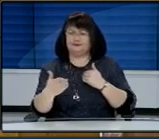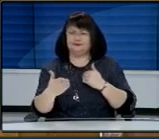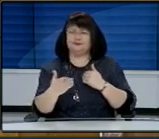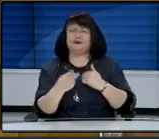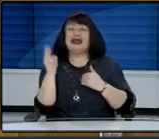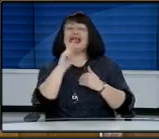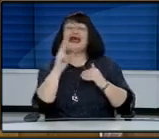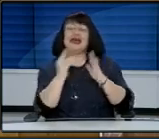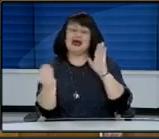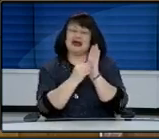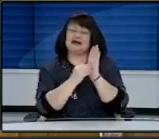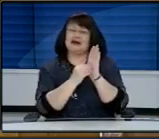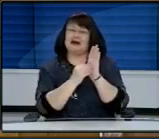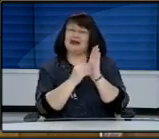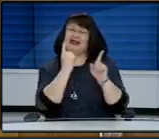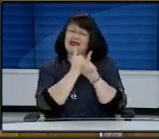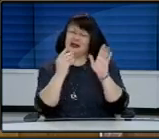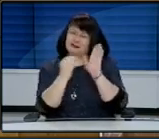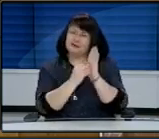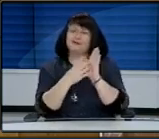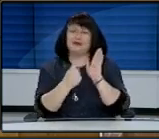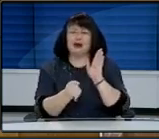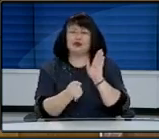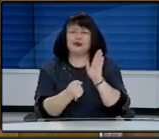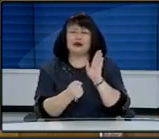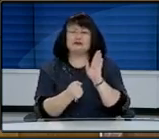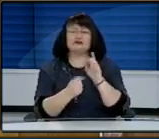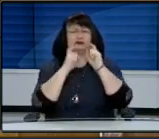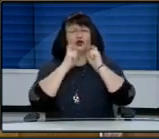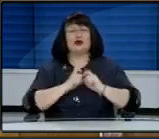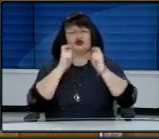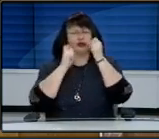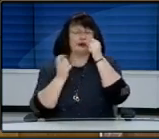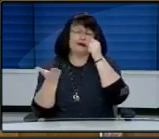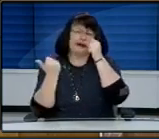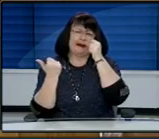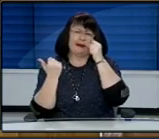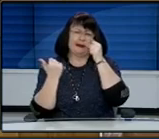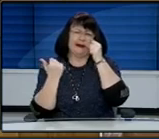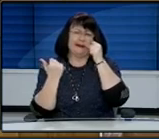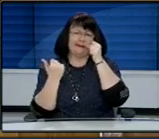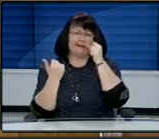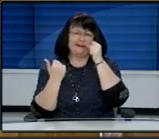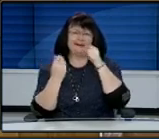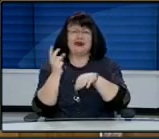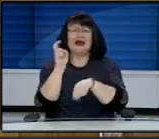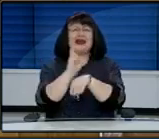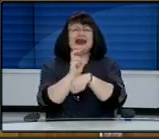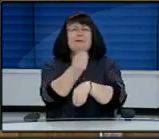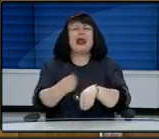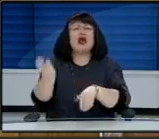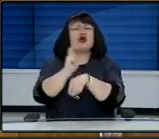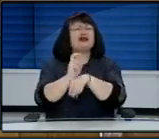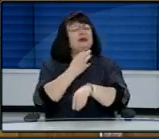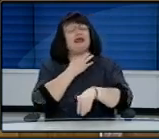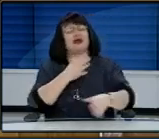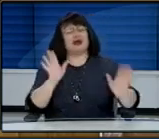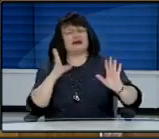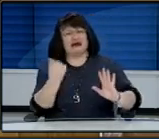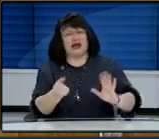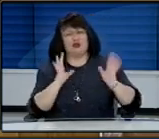ρήτρα διαφυγής και άρα δεν έχουμε υποχρεώσεις για δημοσιονομικά πλεονάσματα, ενώ οι